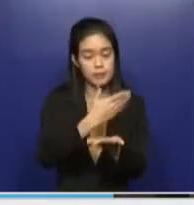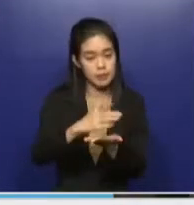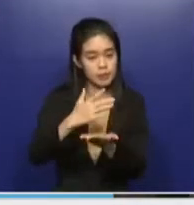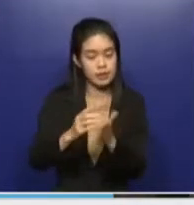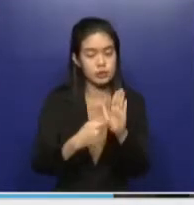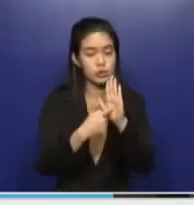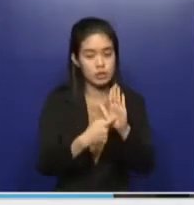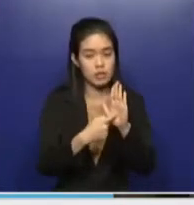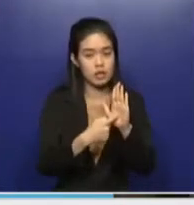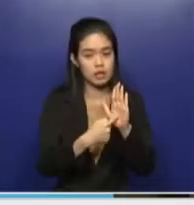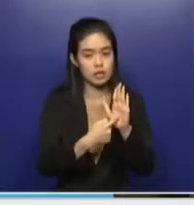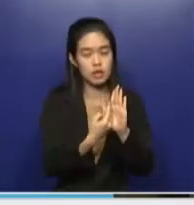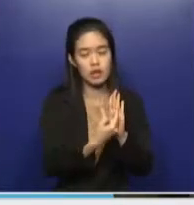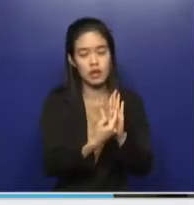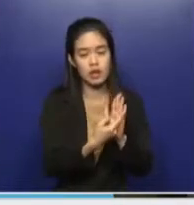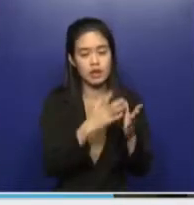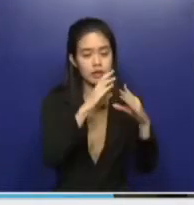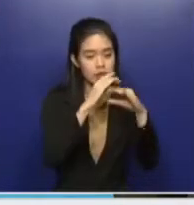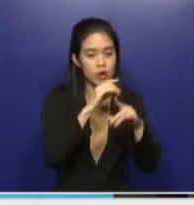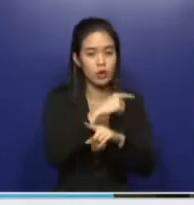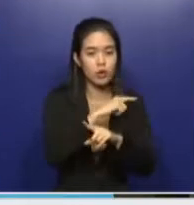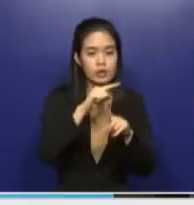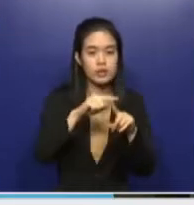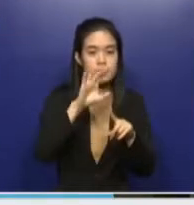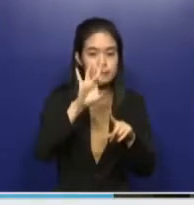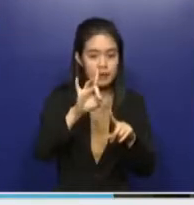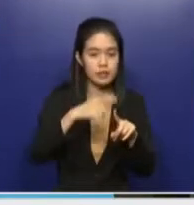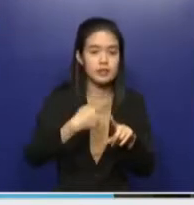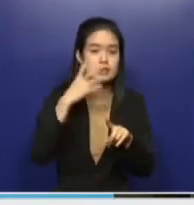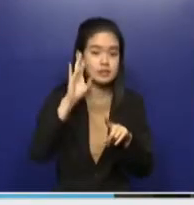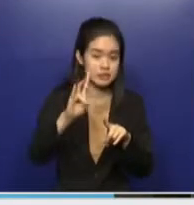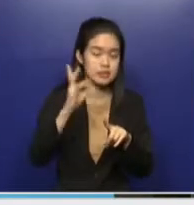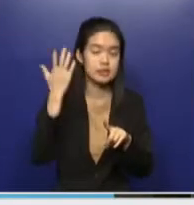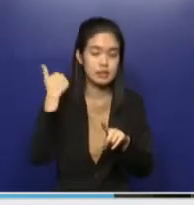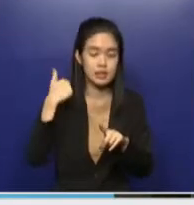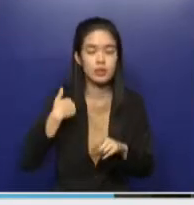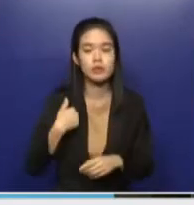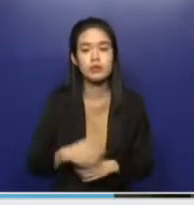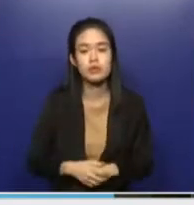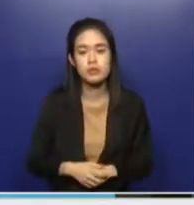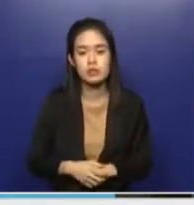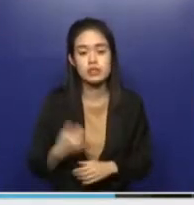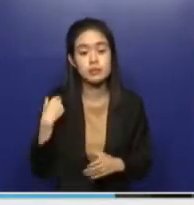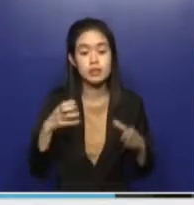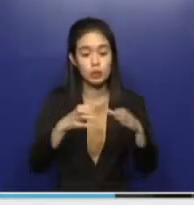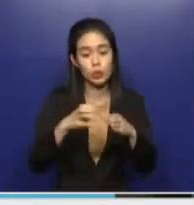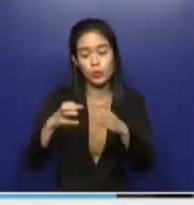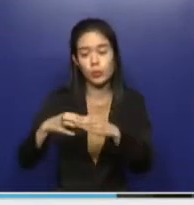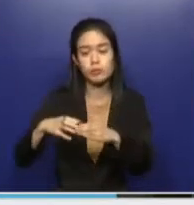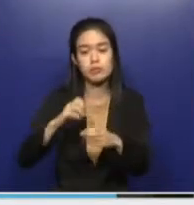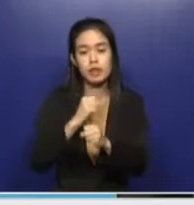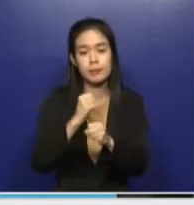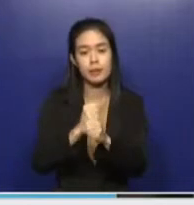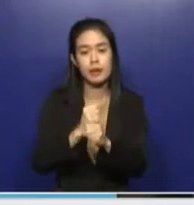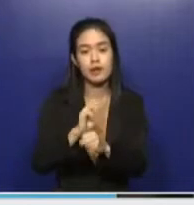ยอง8กรกฎาคมถ้าดูคร่าวๆเนี่ยจะมีส่วนราชการและหน่วยงานที่เกี่ยวข้องอยู่6ประเภทคือ